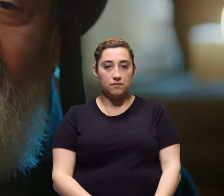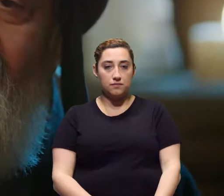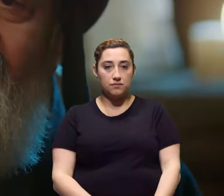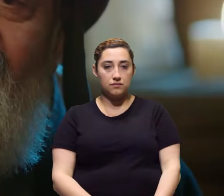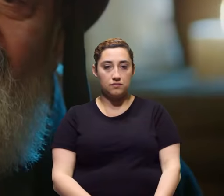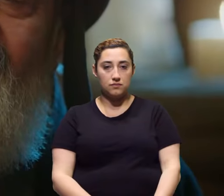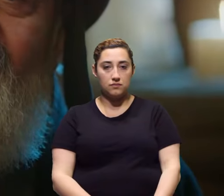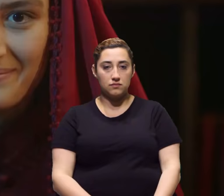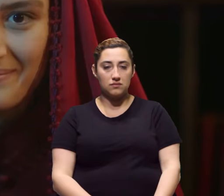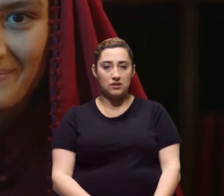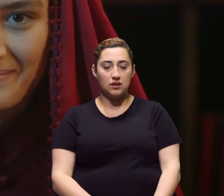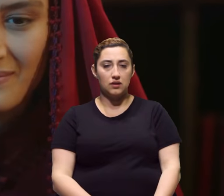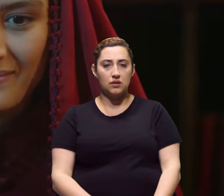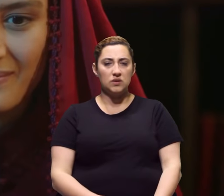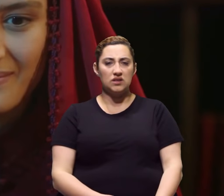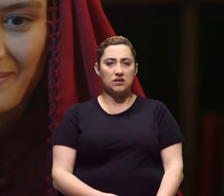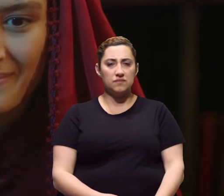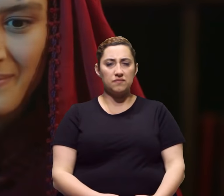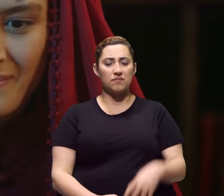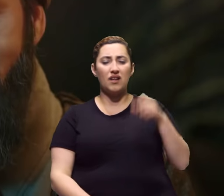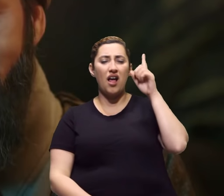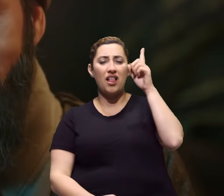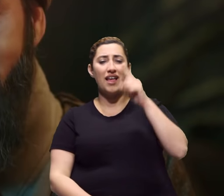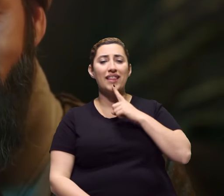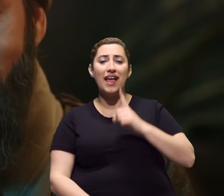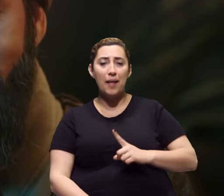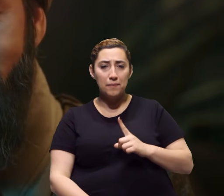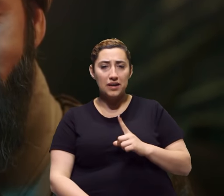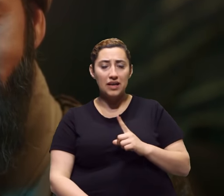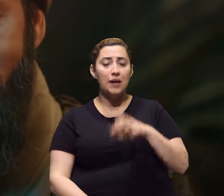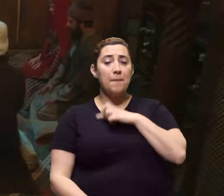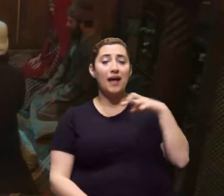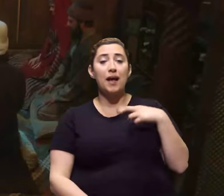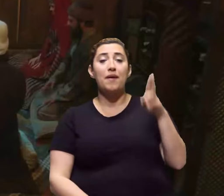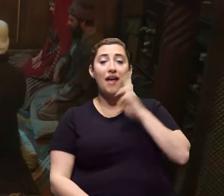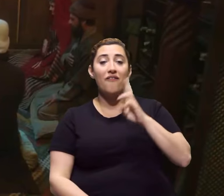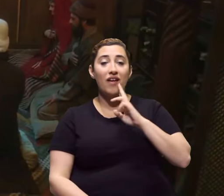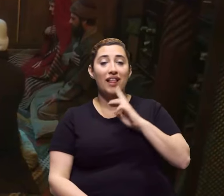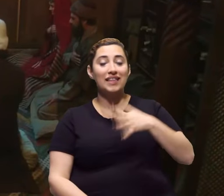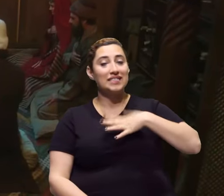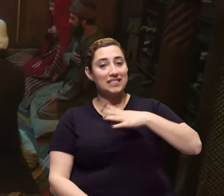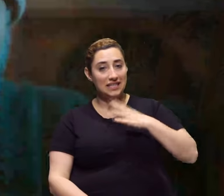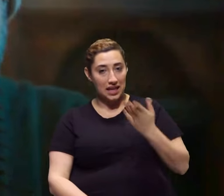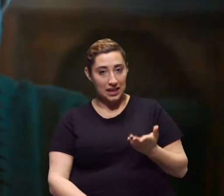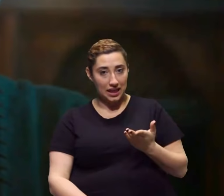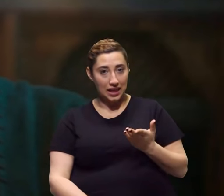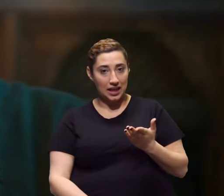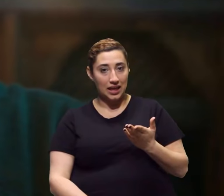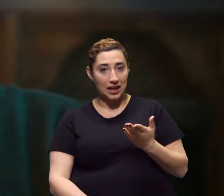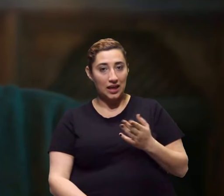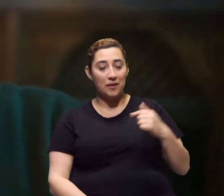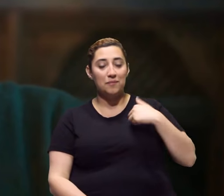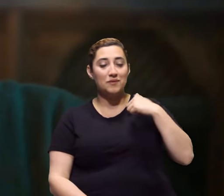Bacım Sultan Yunus ile yan yana oturuyor. Allah-u Teala'nın emri, Peygamber Efendimizin sünneti,